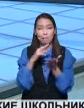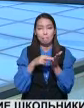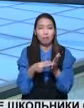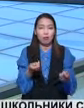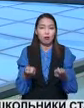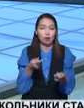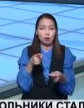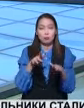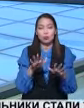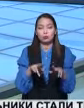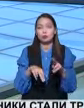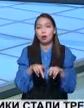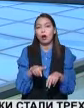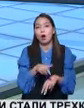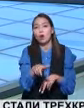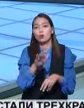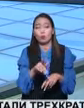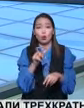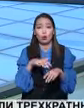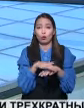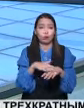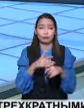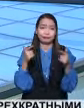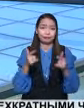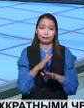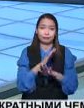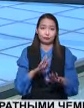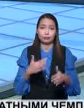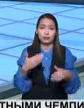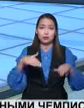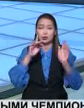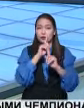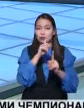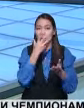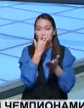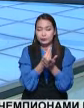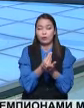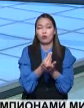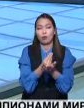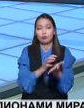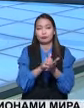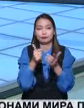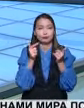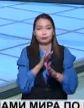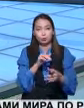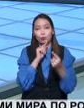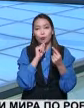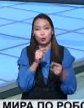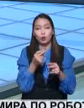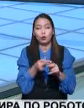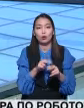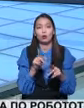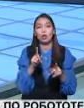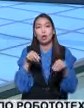месте будет строиться дорога. Однако люди не намерены просто так отдавать свою собственность и решительно выступили против. Смогут ли стороны прийти к